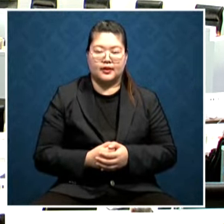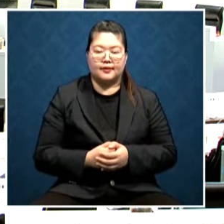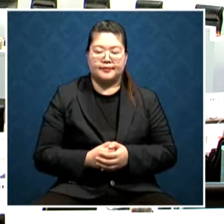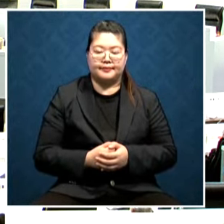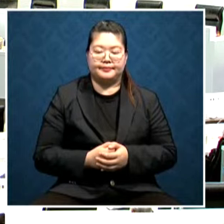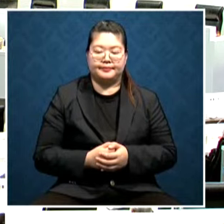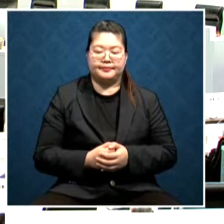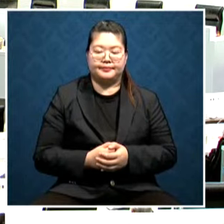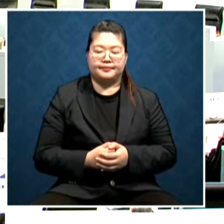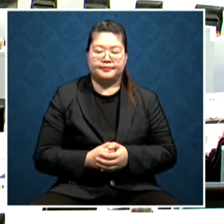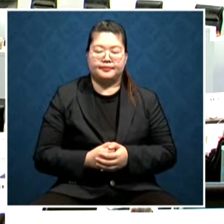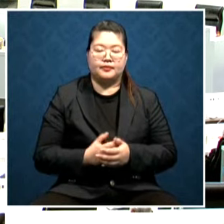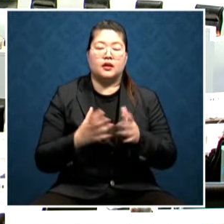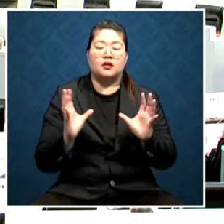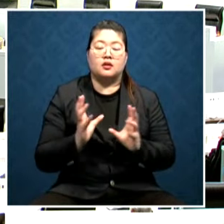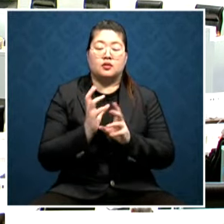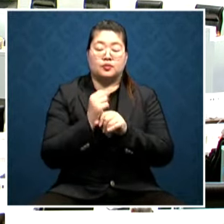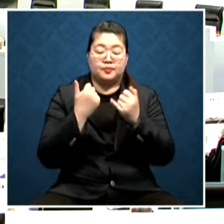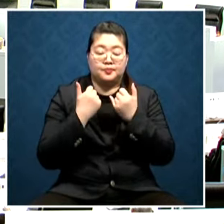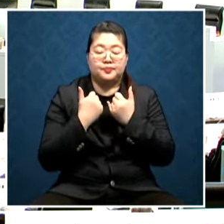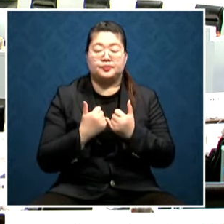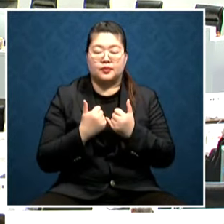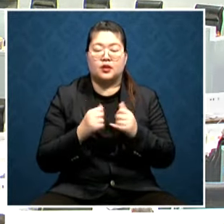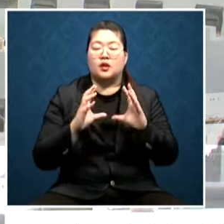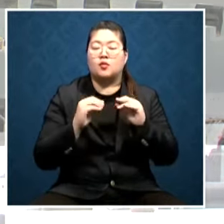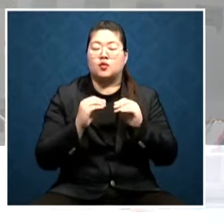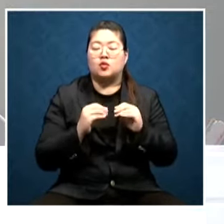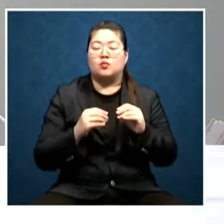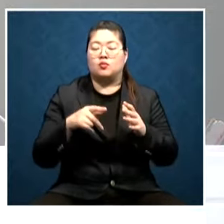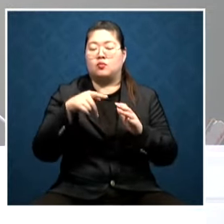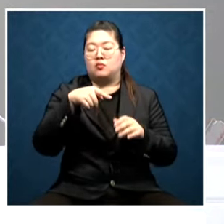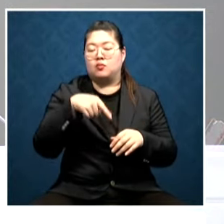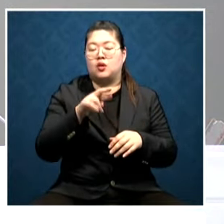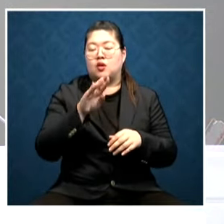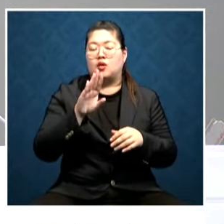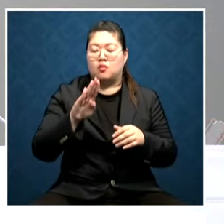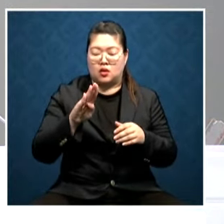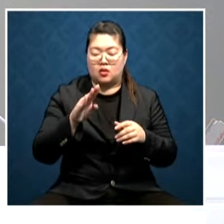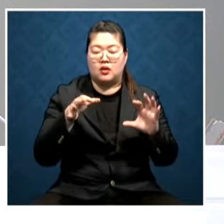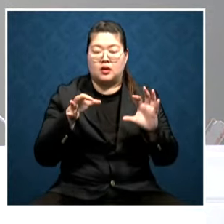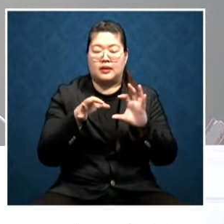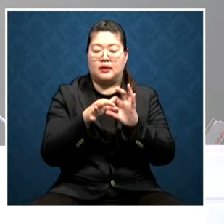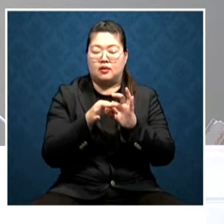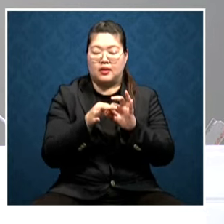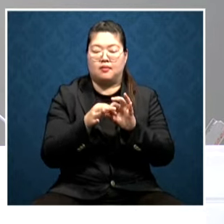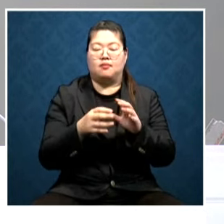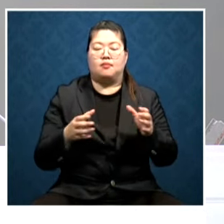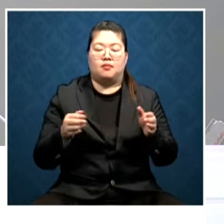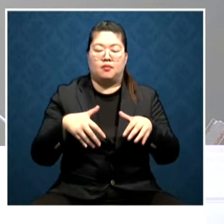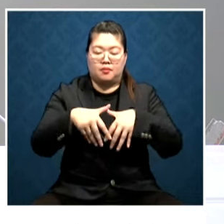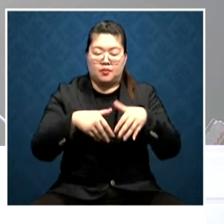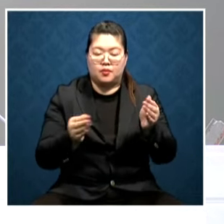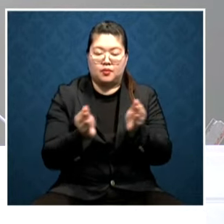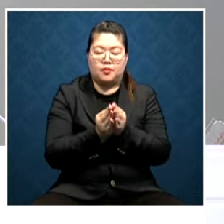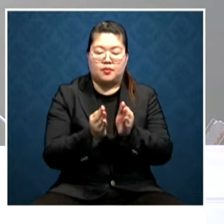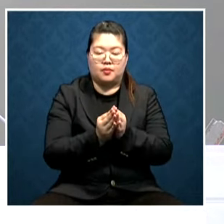ครับเป็นอันว่าที่ประชุมลงมติเห็นชอบให้รับร่างพระราชบัญญัติว่าด้วยการออกเสียงประชามติฉ